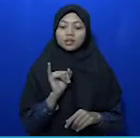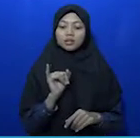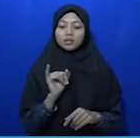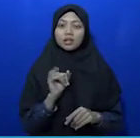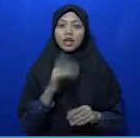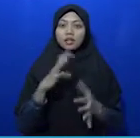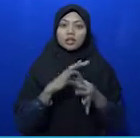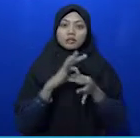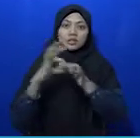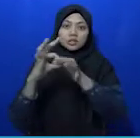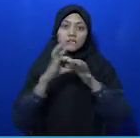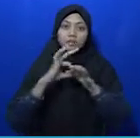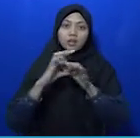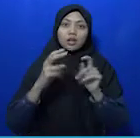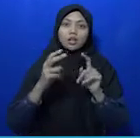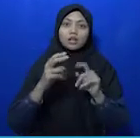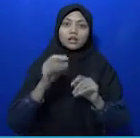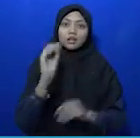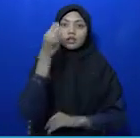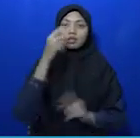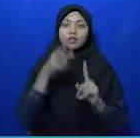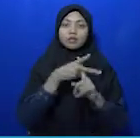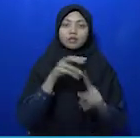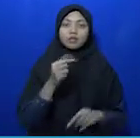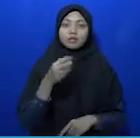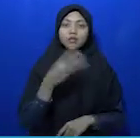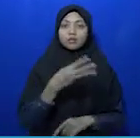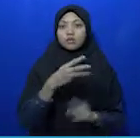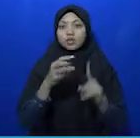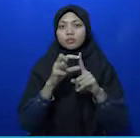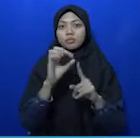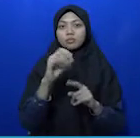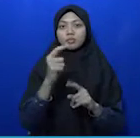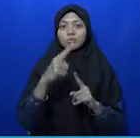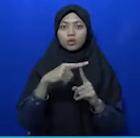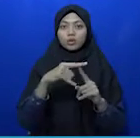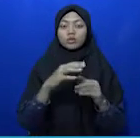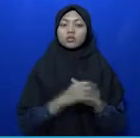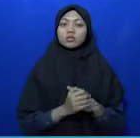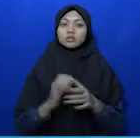melibatkan CEO-nya Freeport, kemudian juga melibatkan